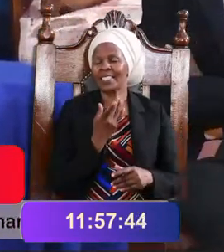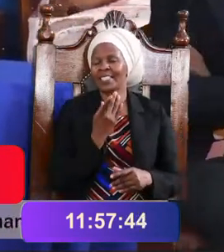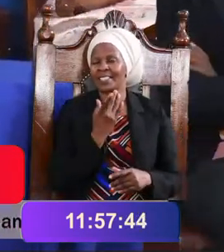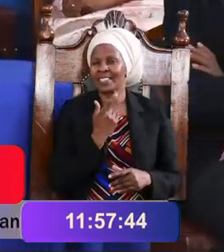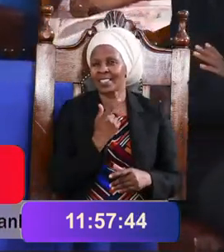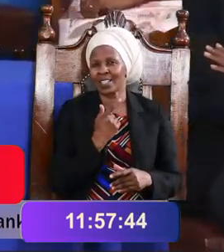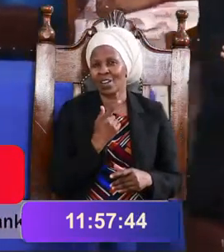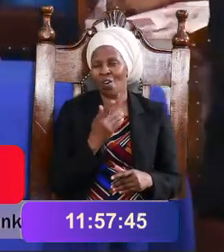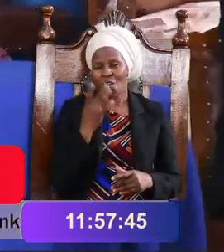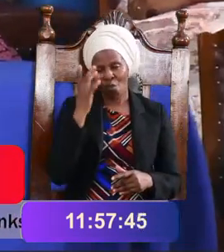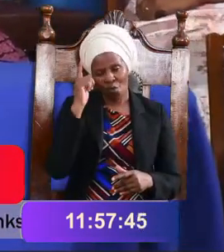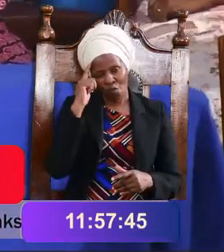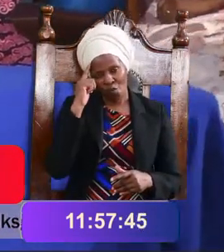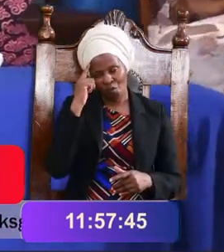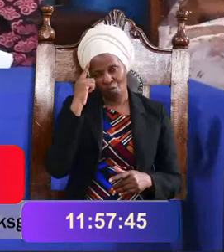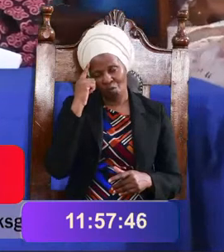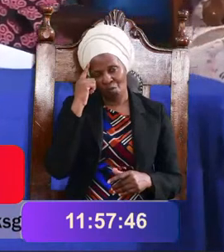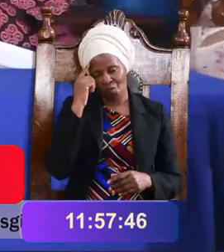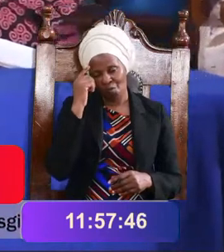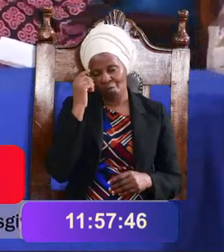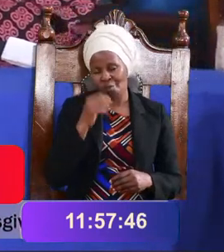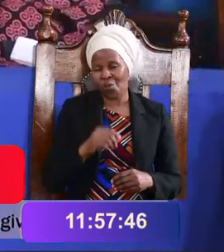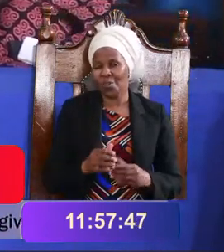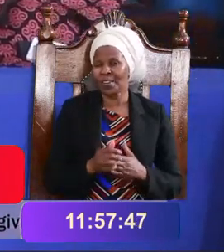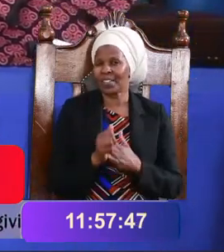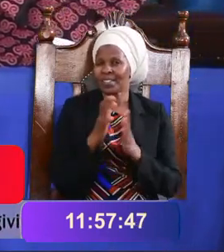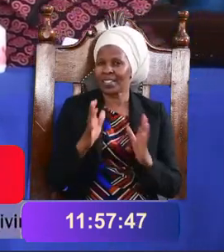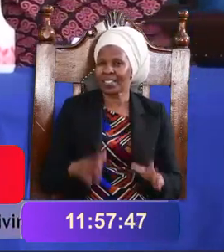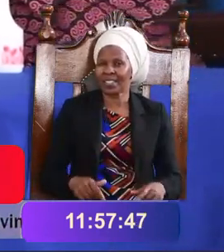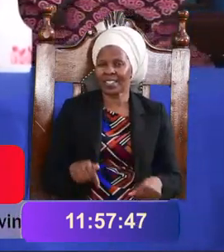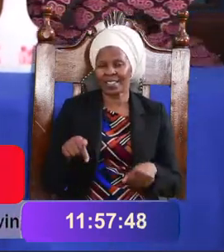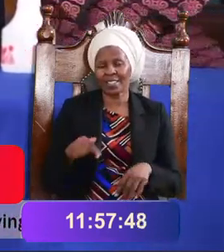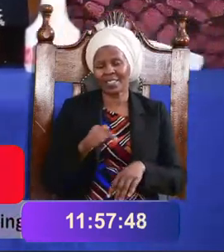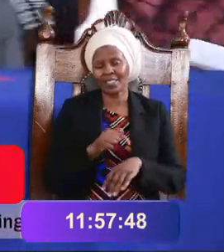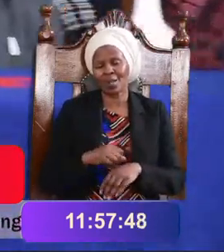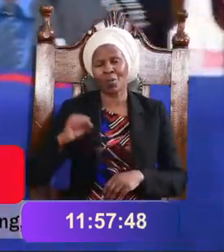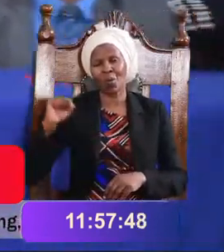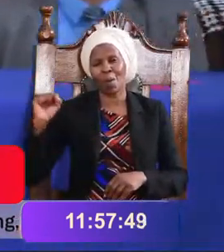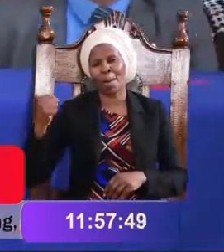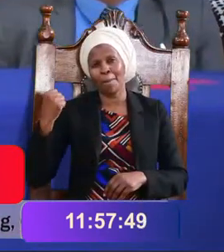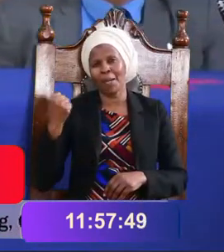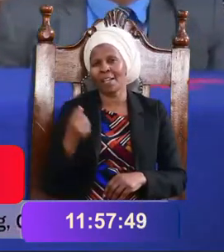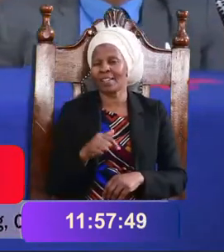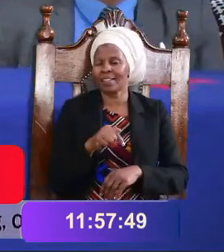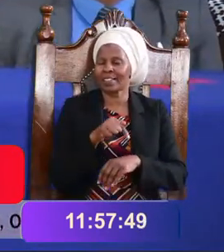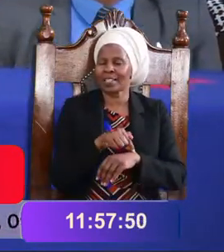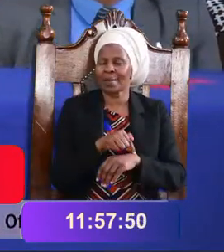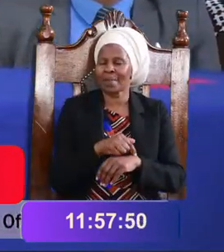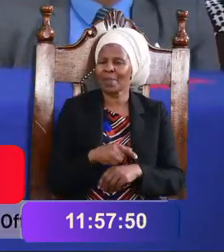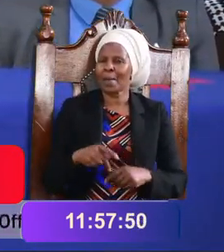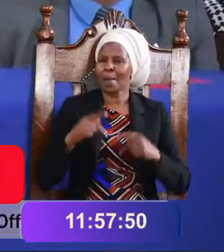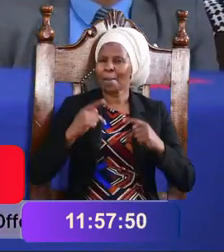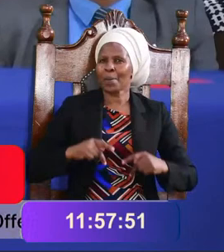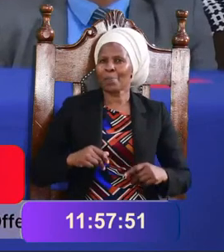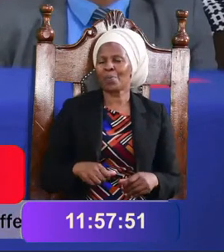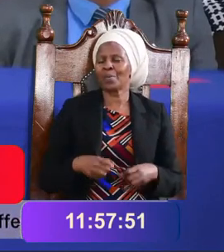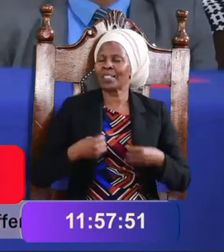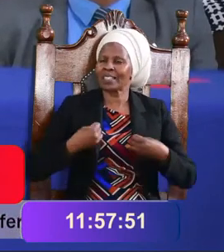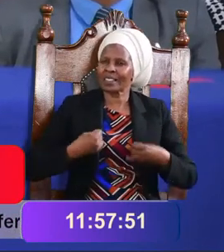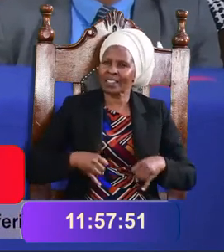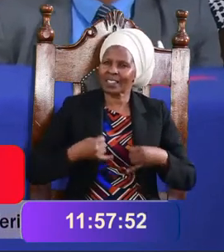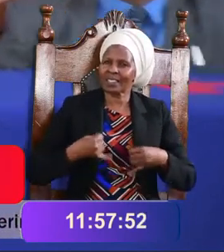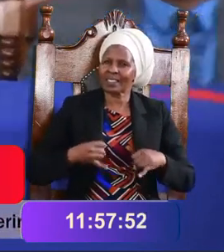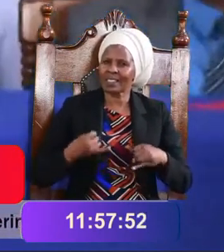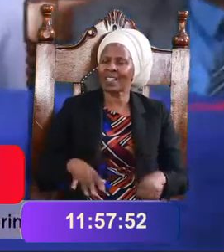kubwa. Wakati huu wa kisiasa, wakati huu wa campaign, tunaona watu wakifanya juu chini ili waweze